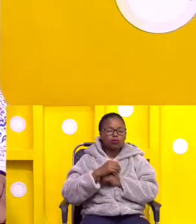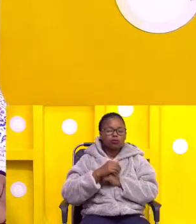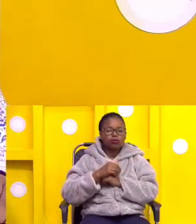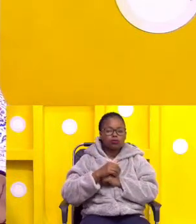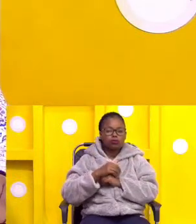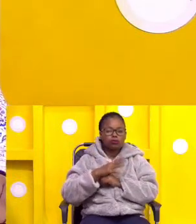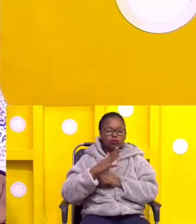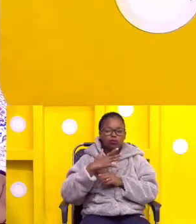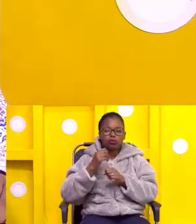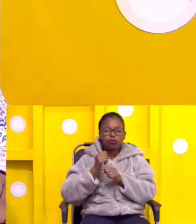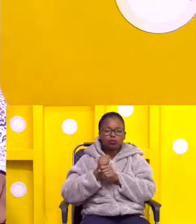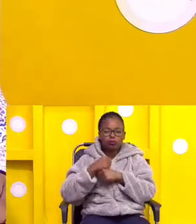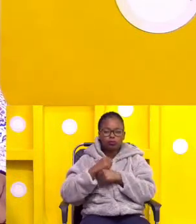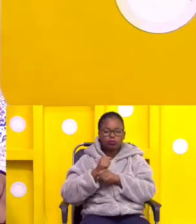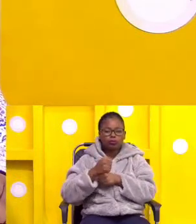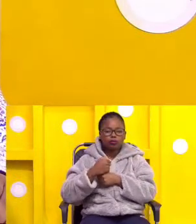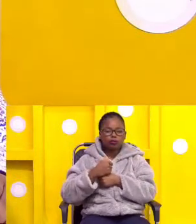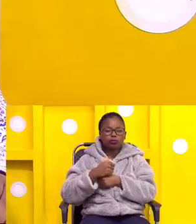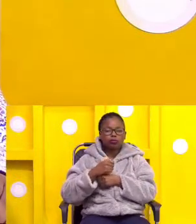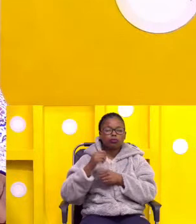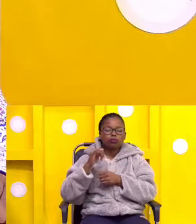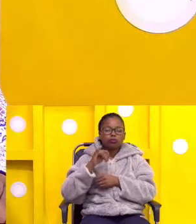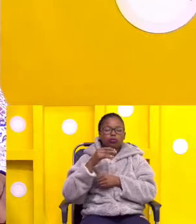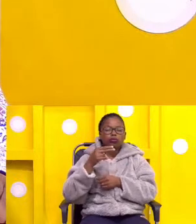Nagatua Jehova mwihoko wake.